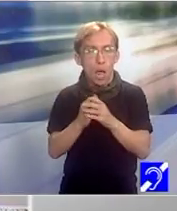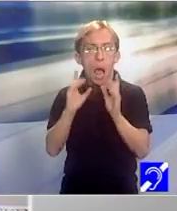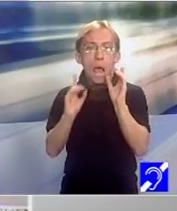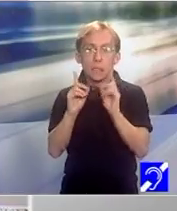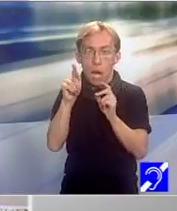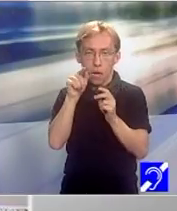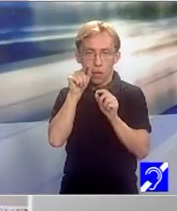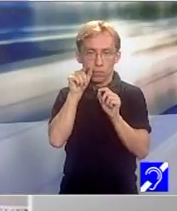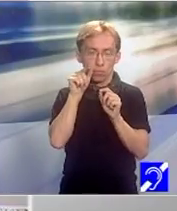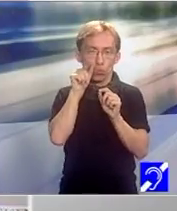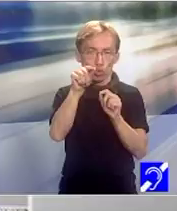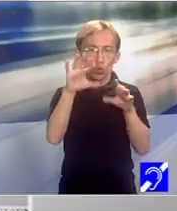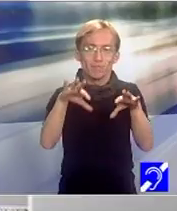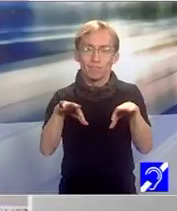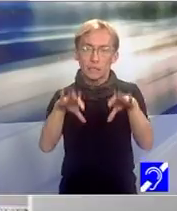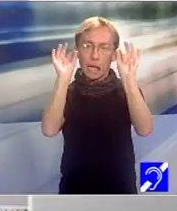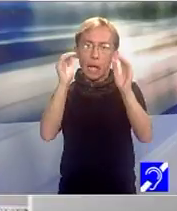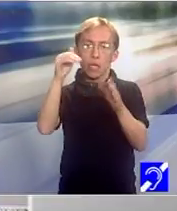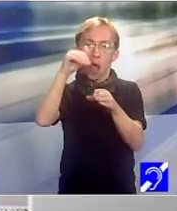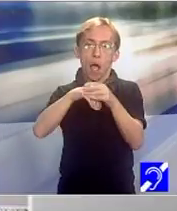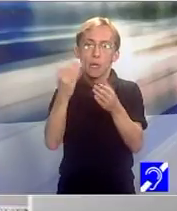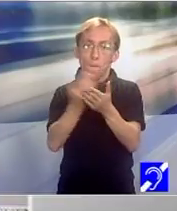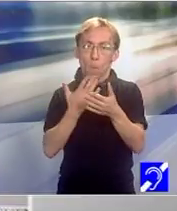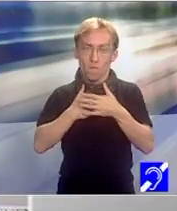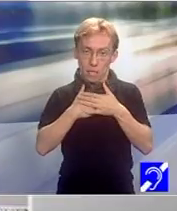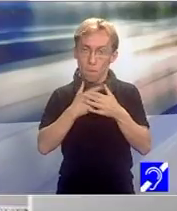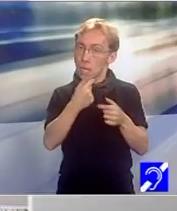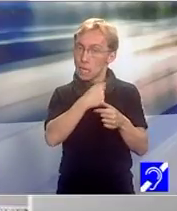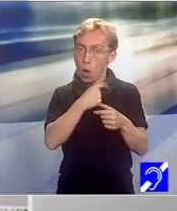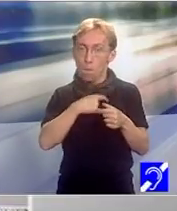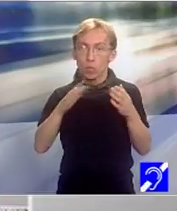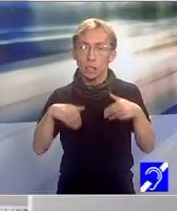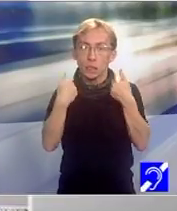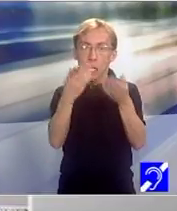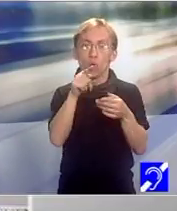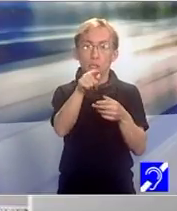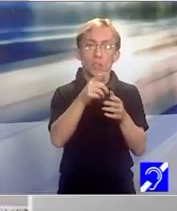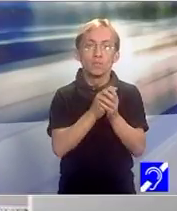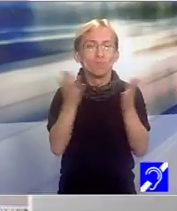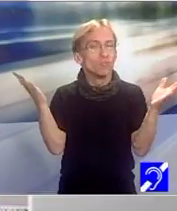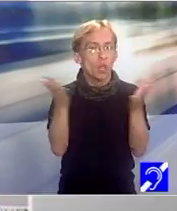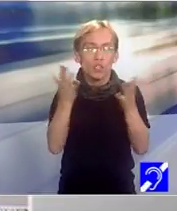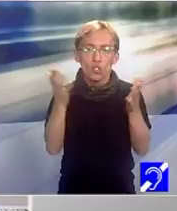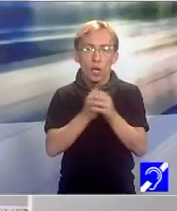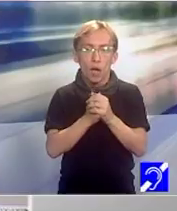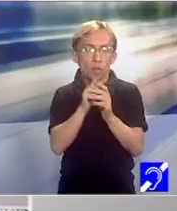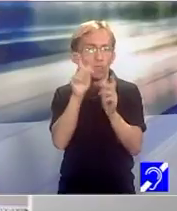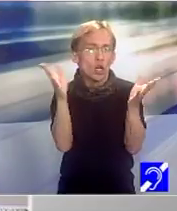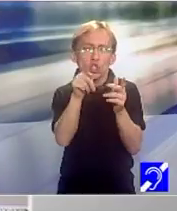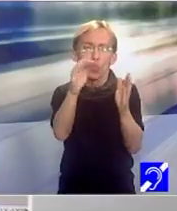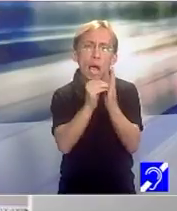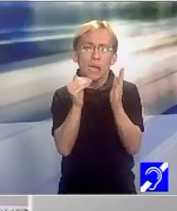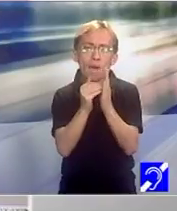tu te regăsești, înseamnă că eu pot să-ți dau ție ceea ce ai nevoie